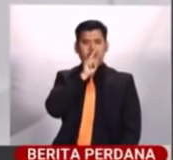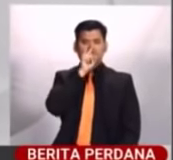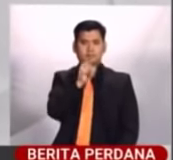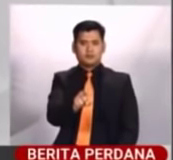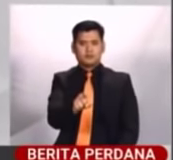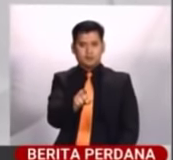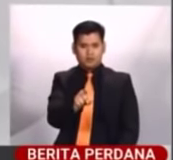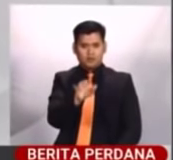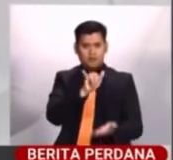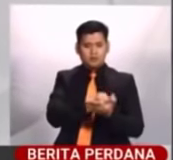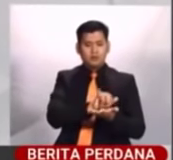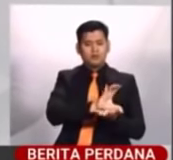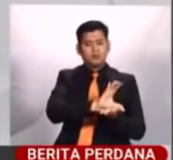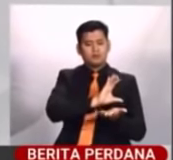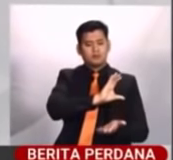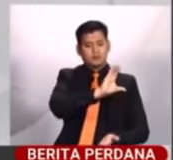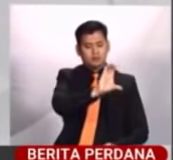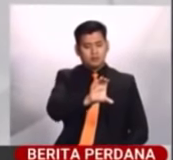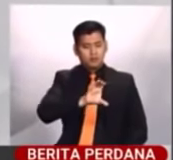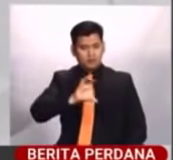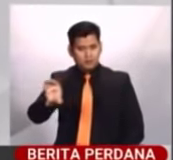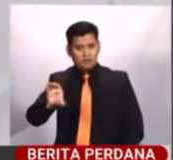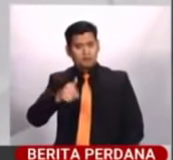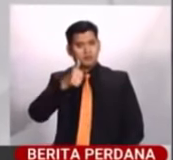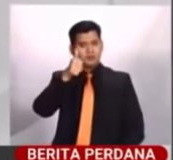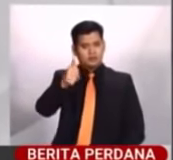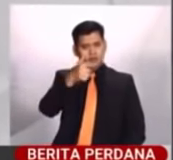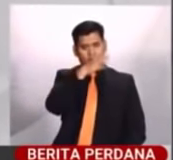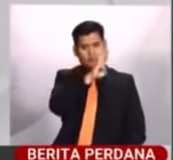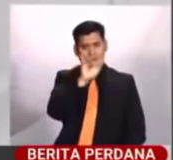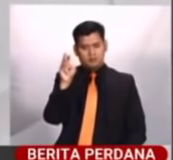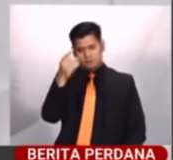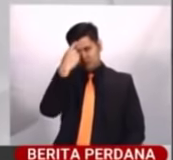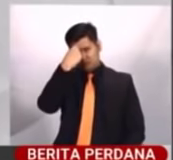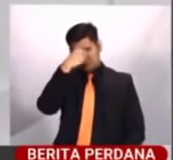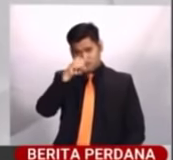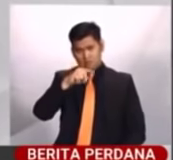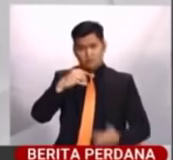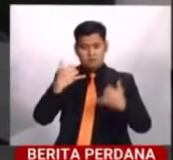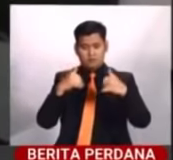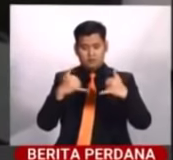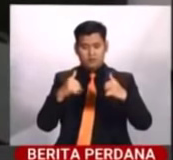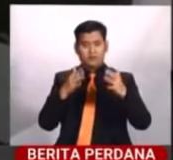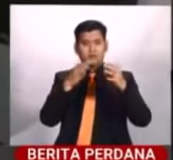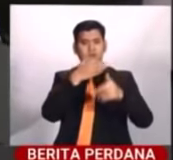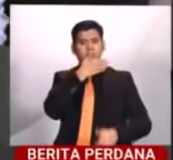Ia pelaburan berbaloi BAM terhadap pemain-pemain muda.